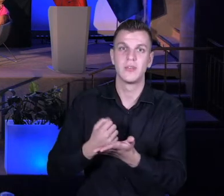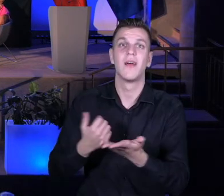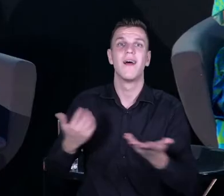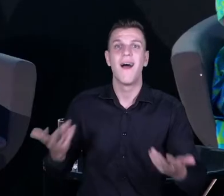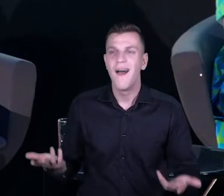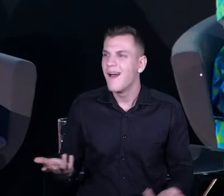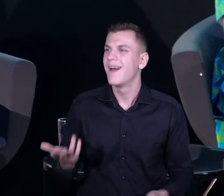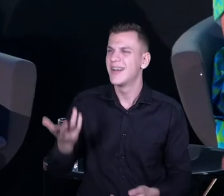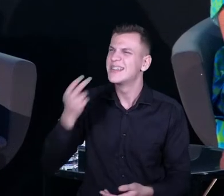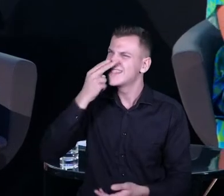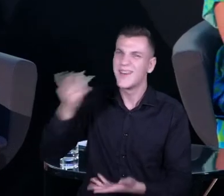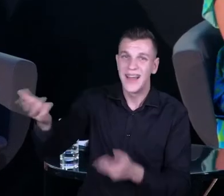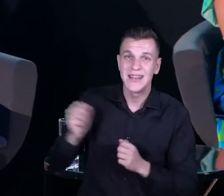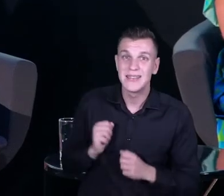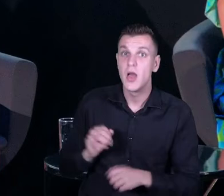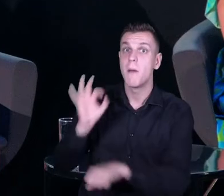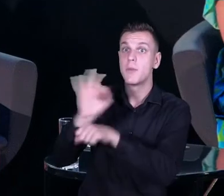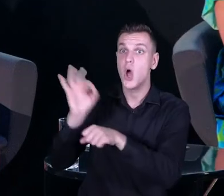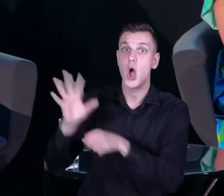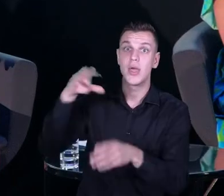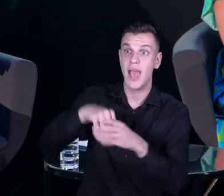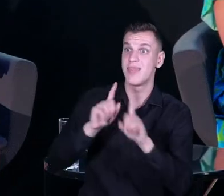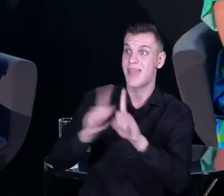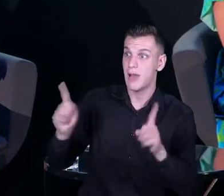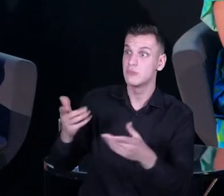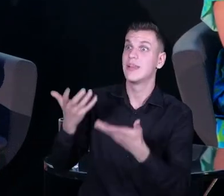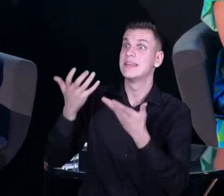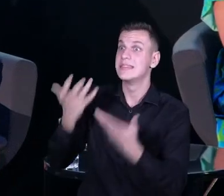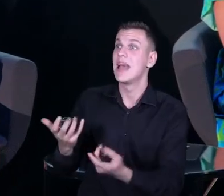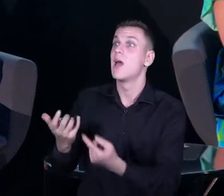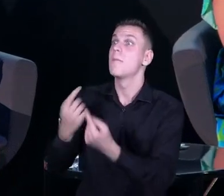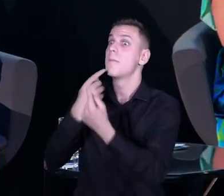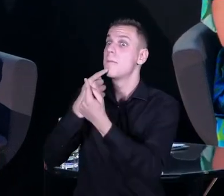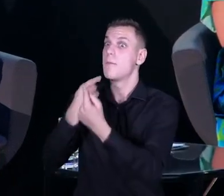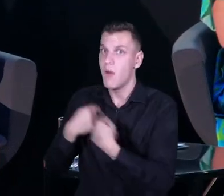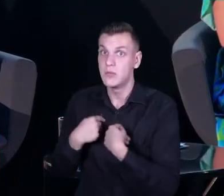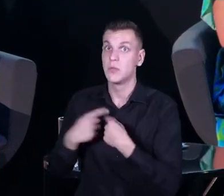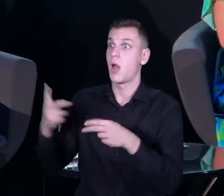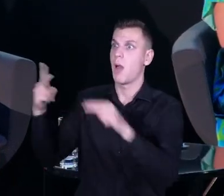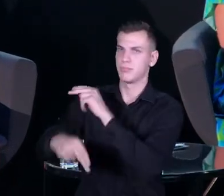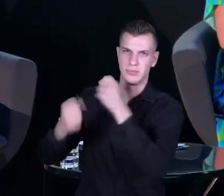głos nauczycielce z projektu Szkoła dla Innowatora i trudno jest przerwać.